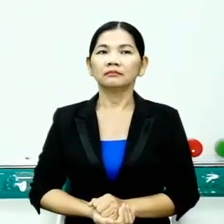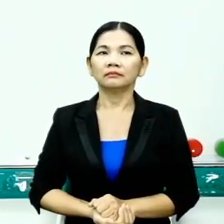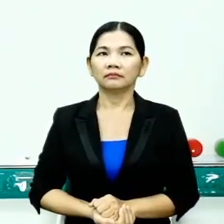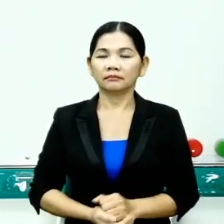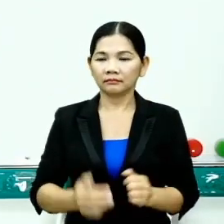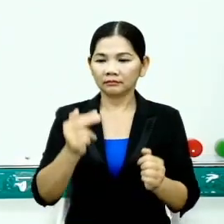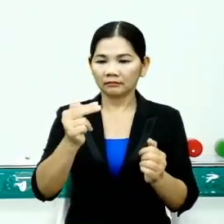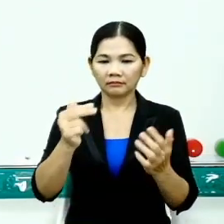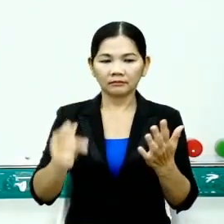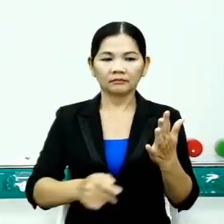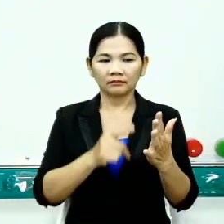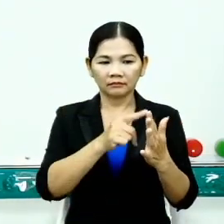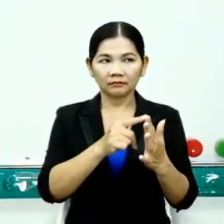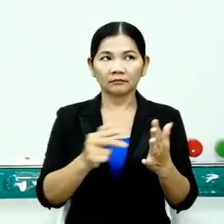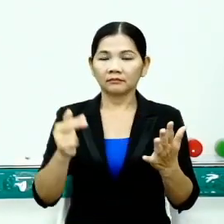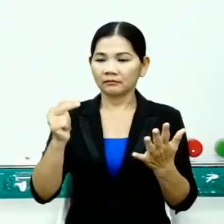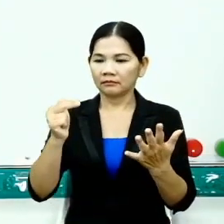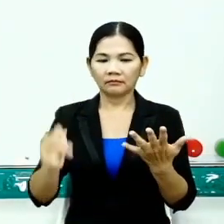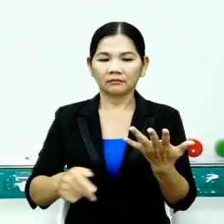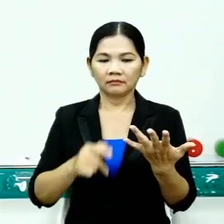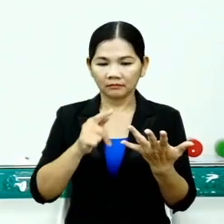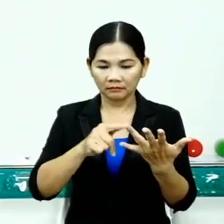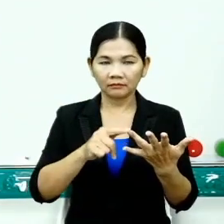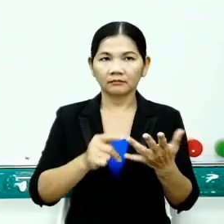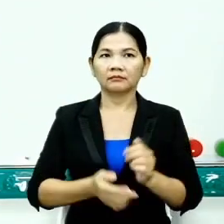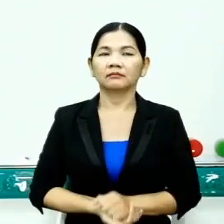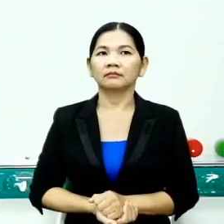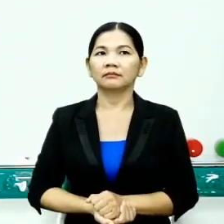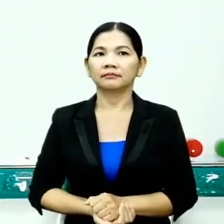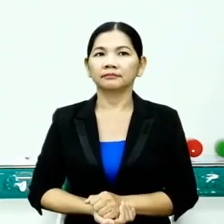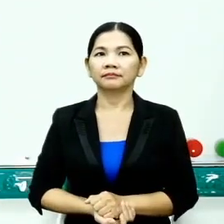រសេរដូចអ្វីដែលកូនចាបានប្រាប់អ្នកគ្រូដែរឬទេ